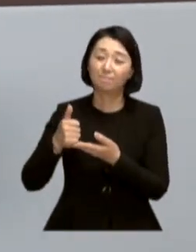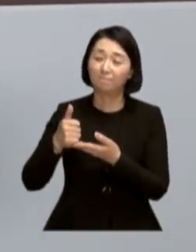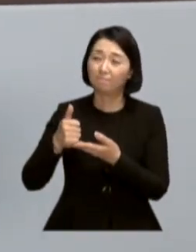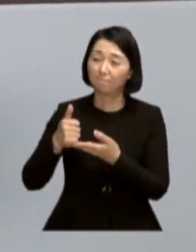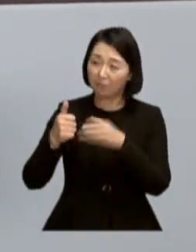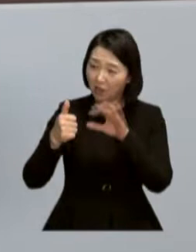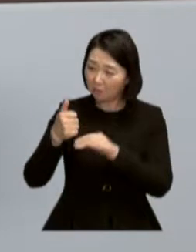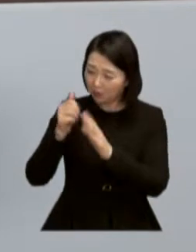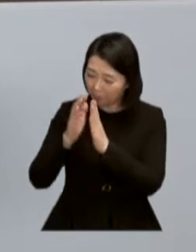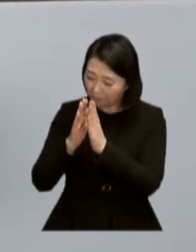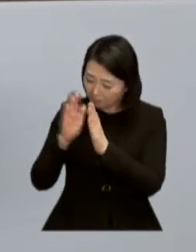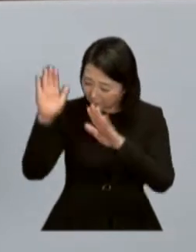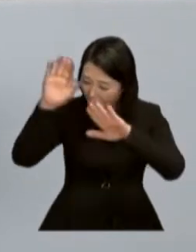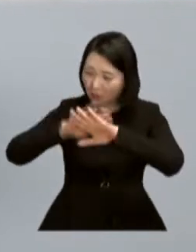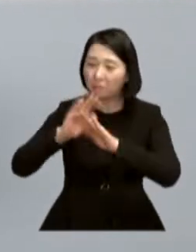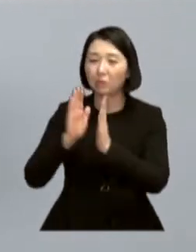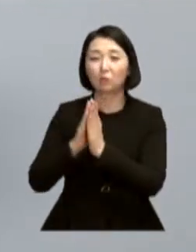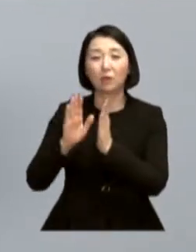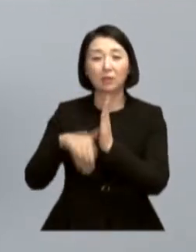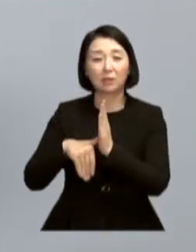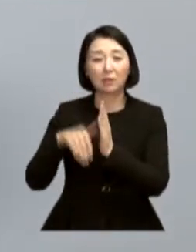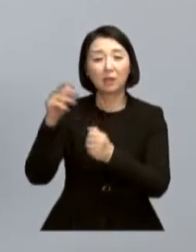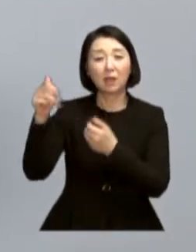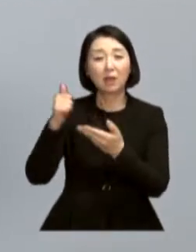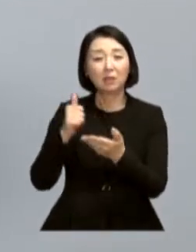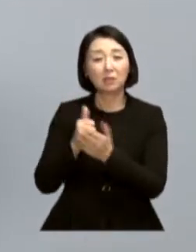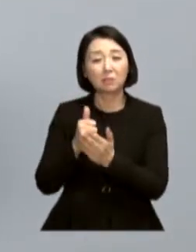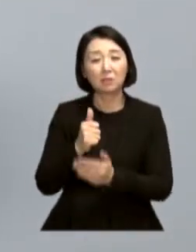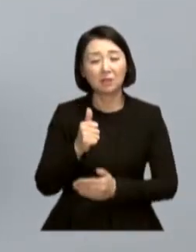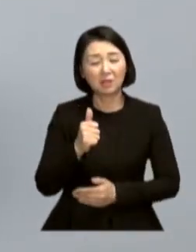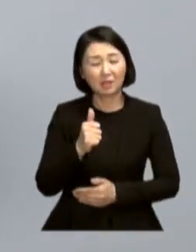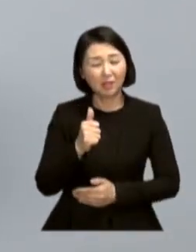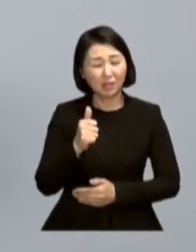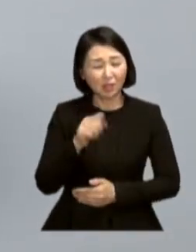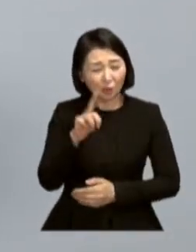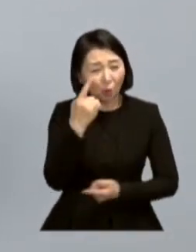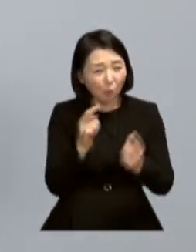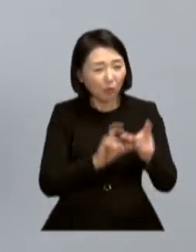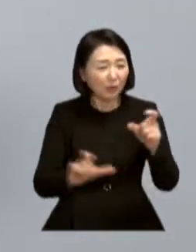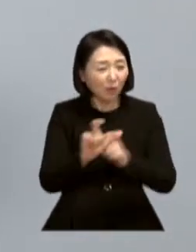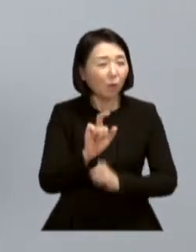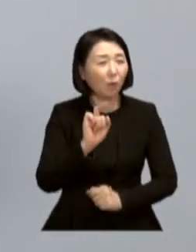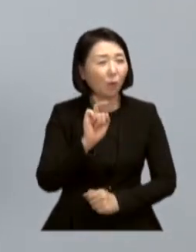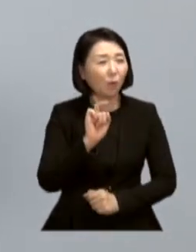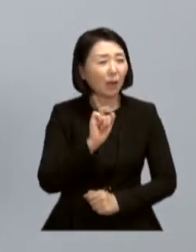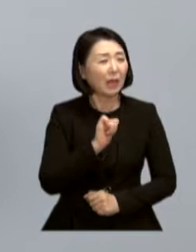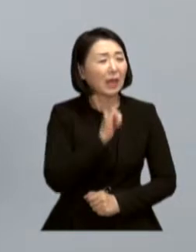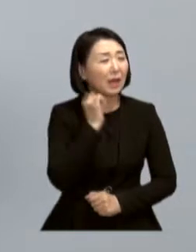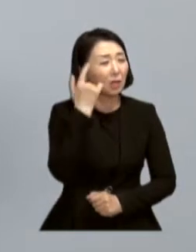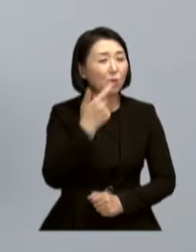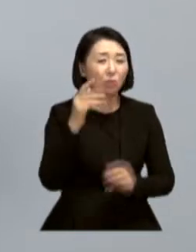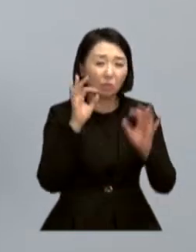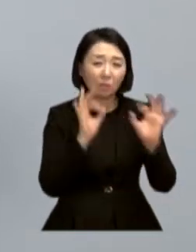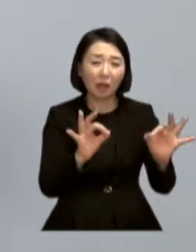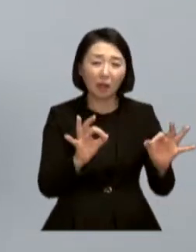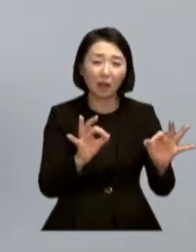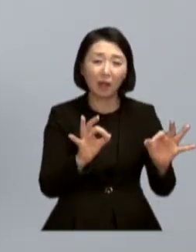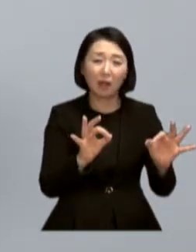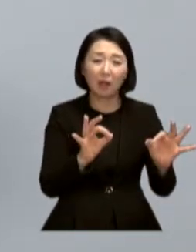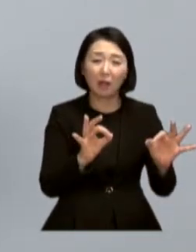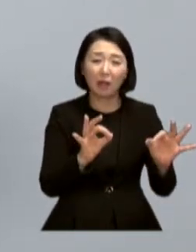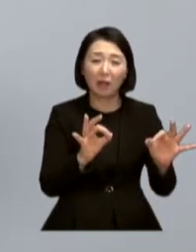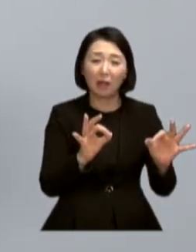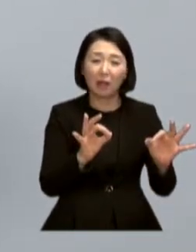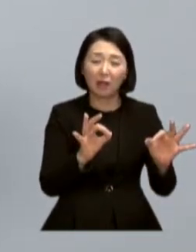밤에 기도하는 중에 하나님 저 가난한 영혼들을 좀 봐라 저 영혼들은 슬픔에 울고 있다